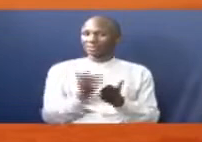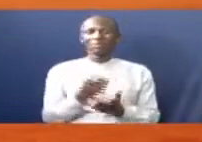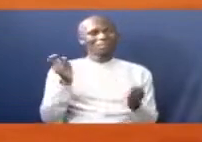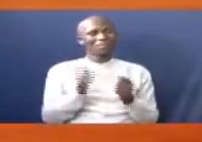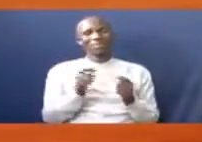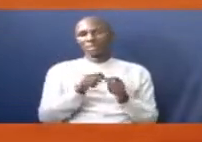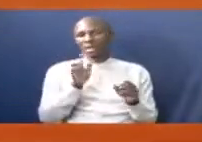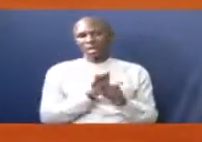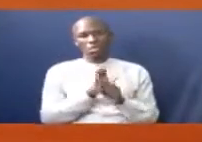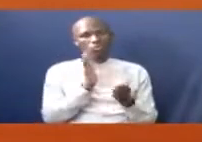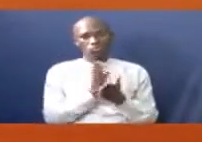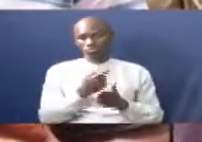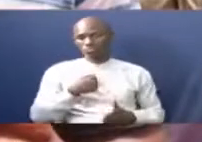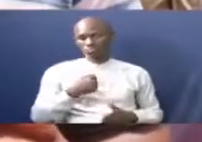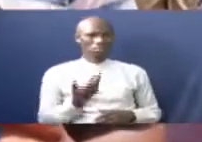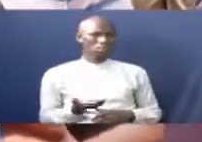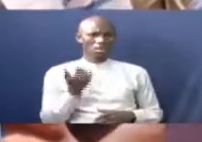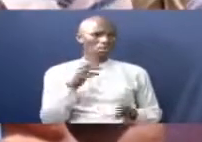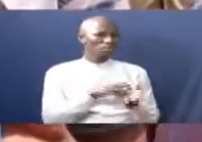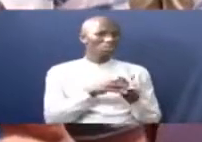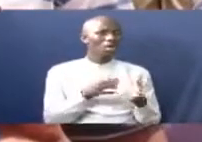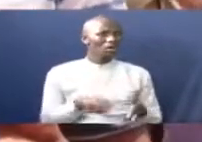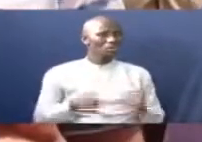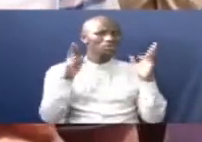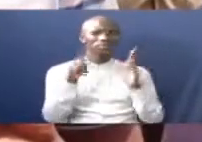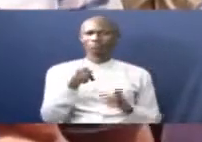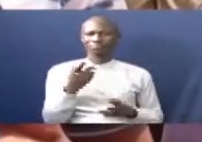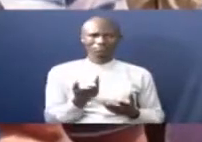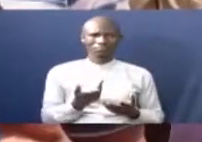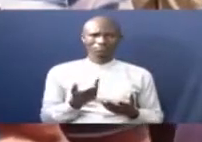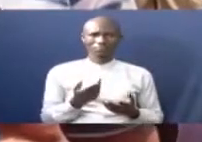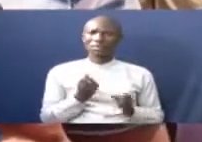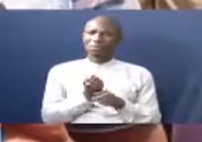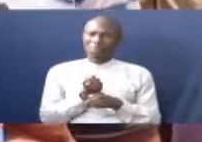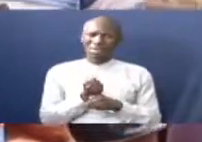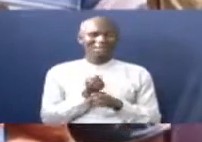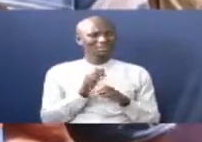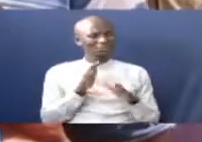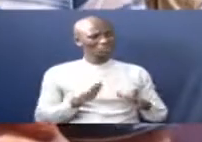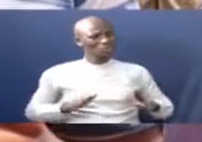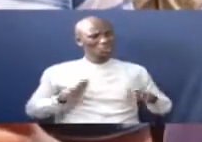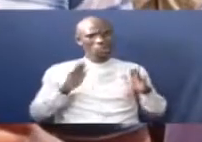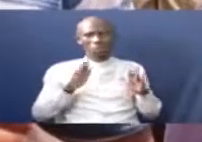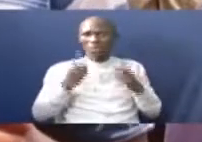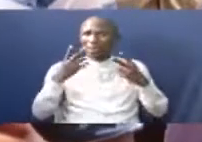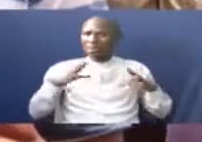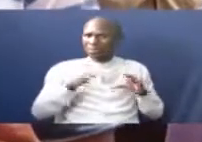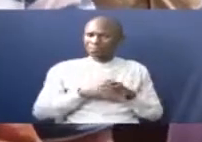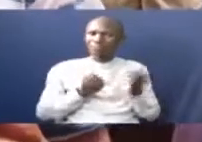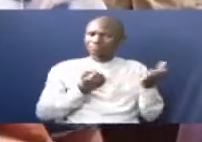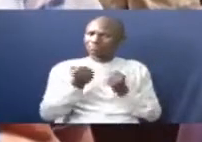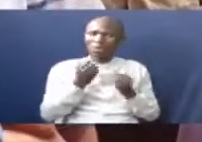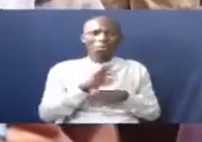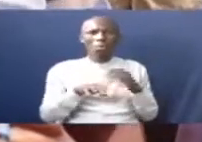Nondu wa situation ya lelo latu ina uba. Lelo suwe letu iso uambola. Na watata kuhisi andoma ngale ngale siwe